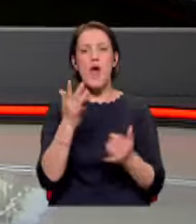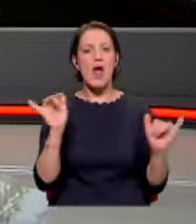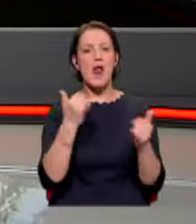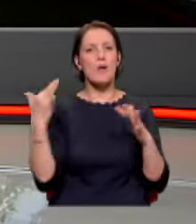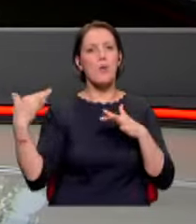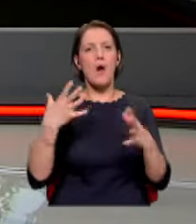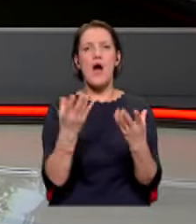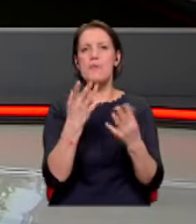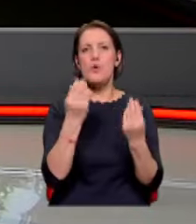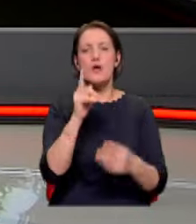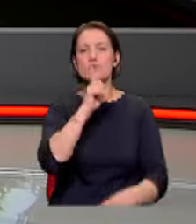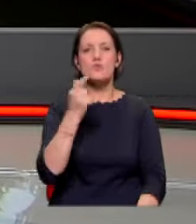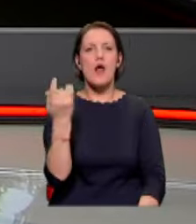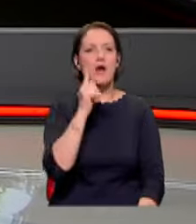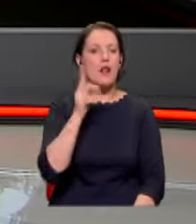ölebilir.